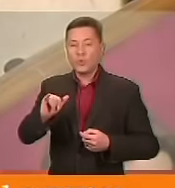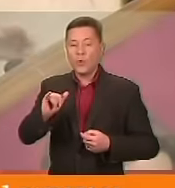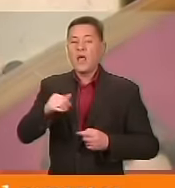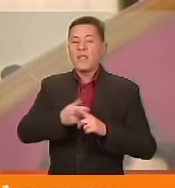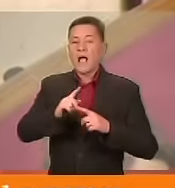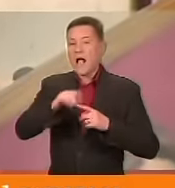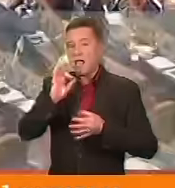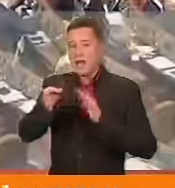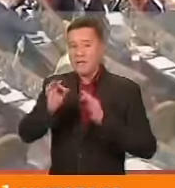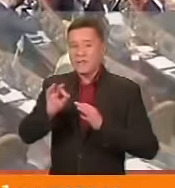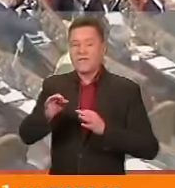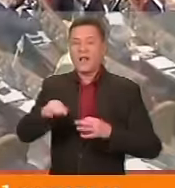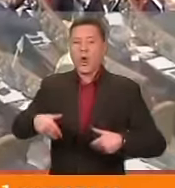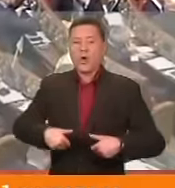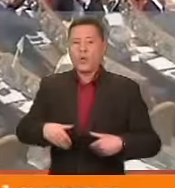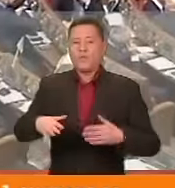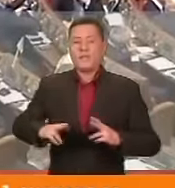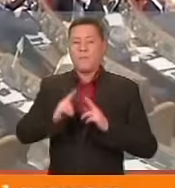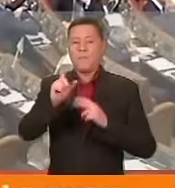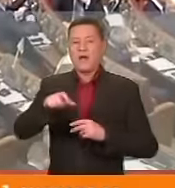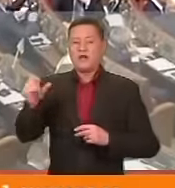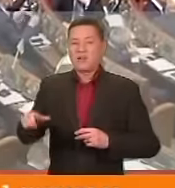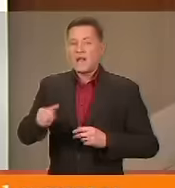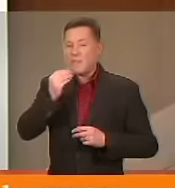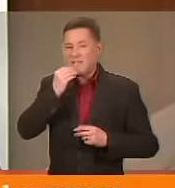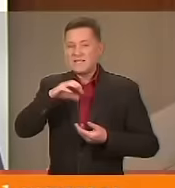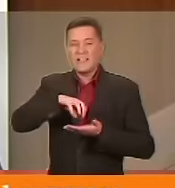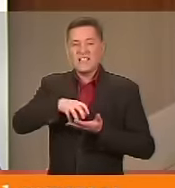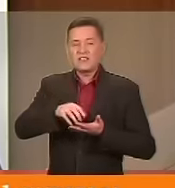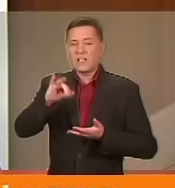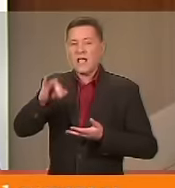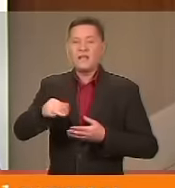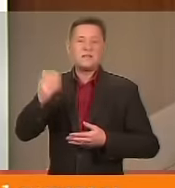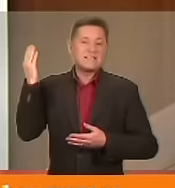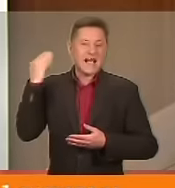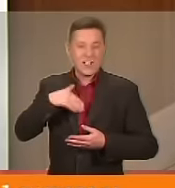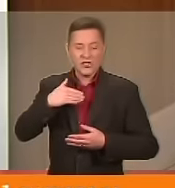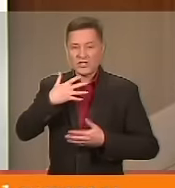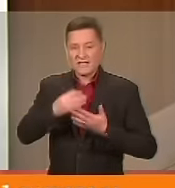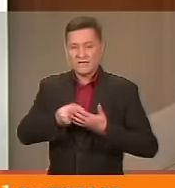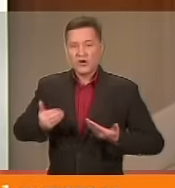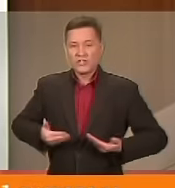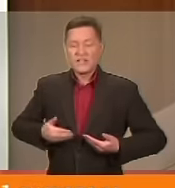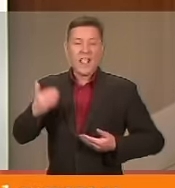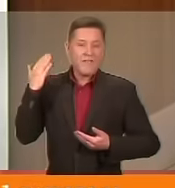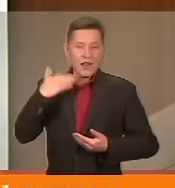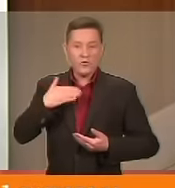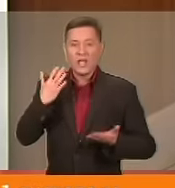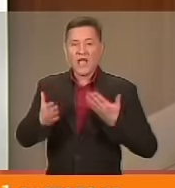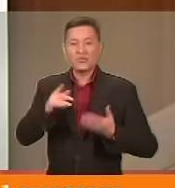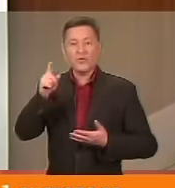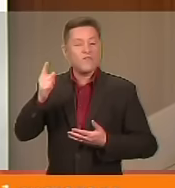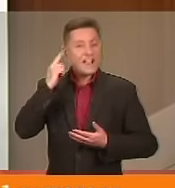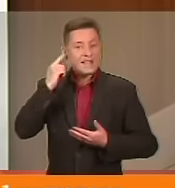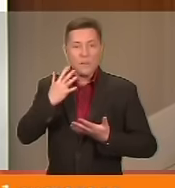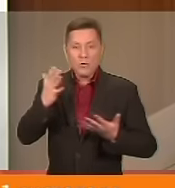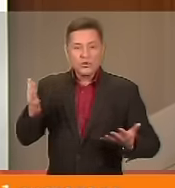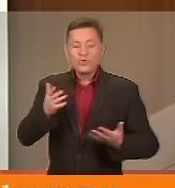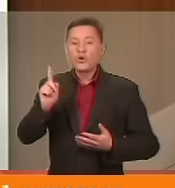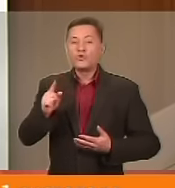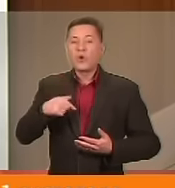їсти тістечка і закінчила своє життя на гільйотині. От якщо вам буде смішно, якщо ви не почуєте, що я вам зараз